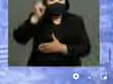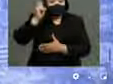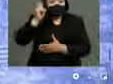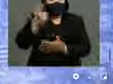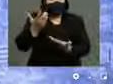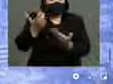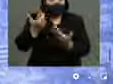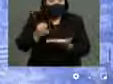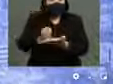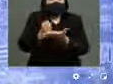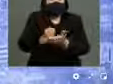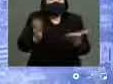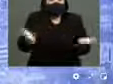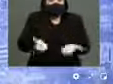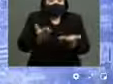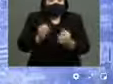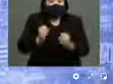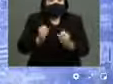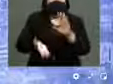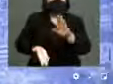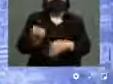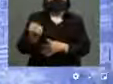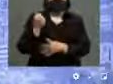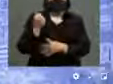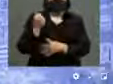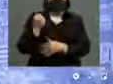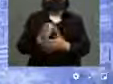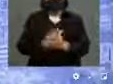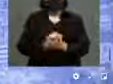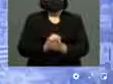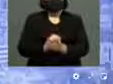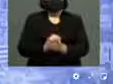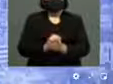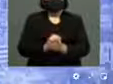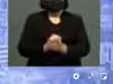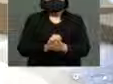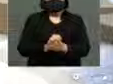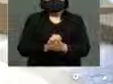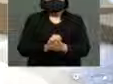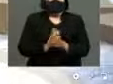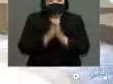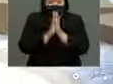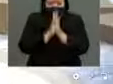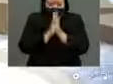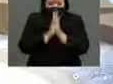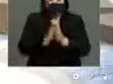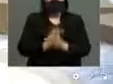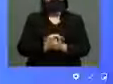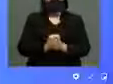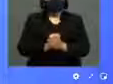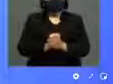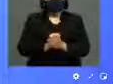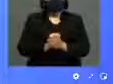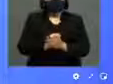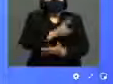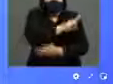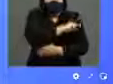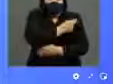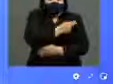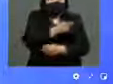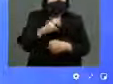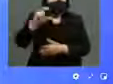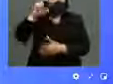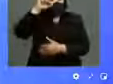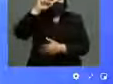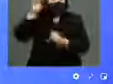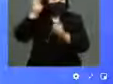กันแล้วเราจะผ่านไปด้วยกันนะครับกราบขอบพระคุณครับ ครับขอบพระคุณนะครับท่านนายแพทย์ทวีสินวิษณุโยธินนะครับโฆษ